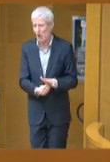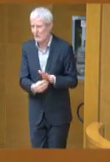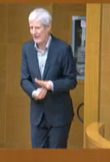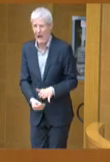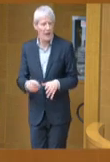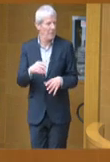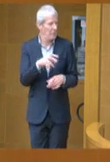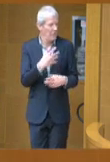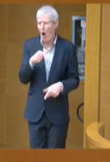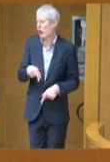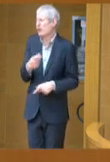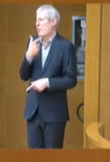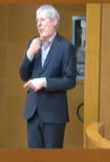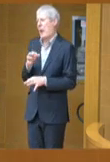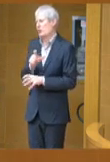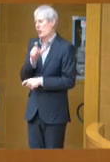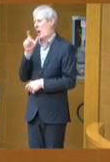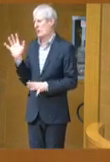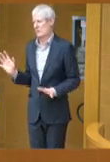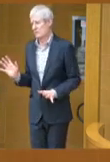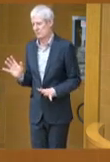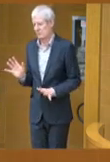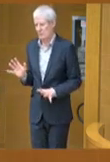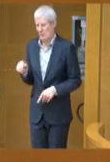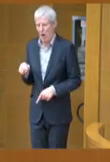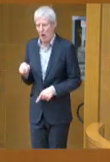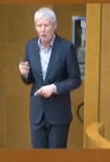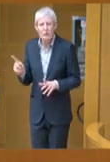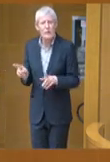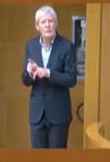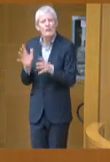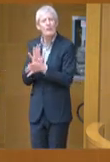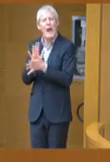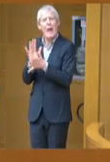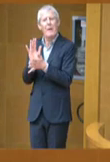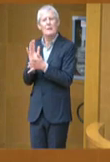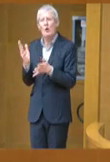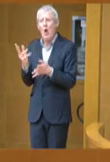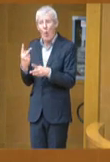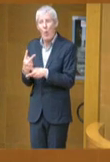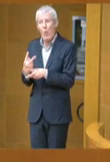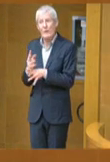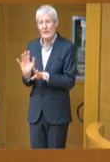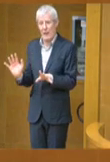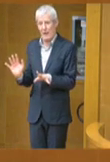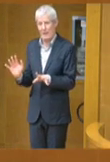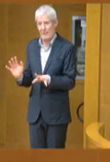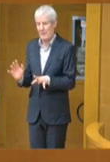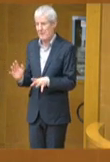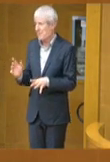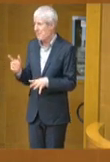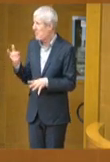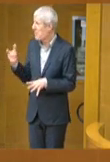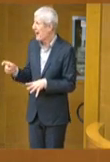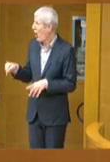questa è una bella giornata, è una celebrazione, io vorrei dire, utile, perché è